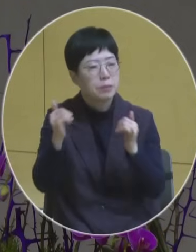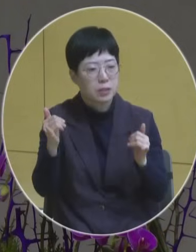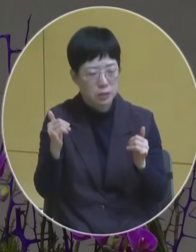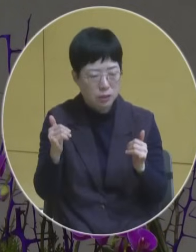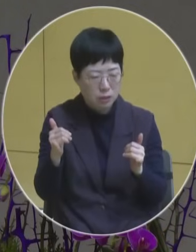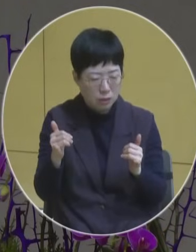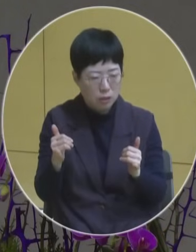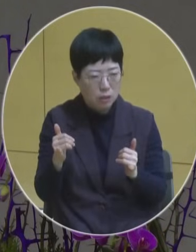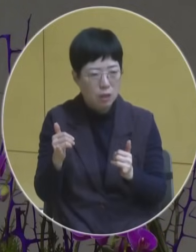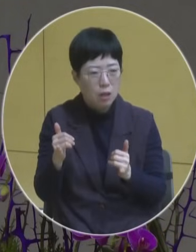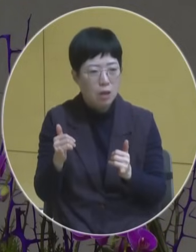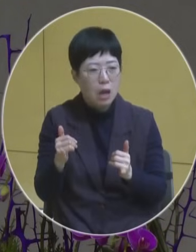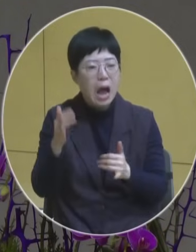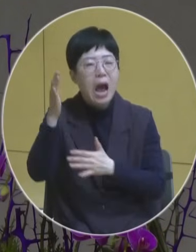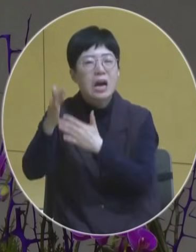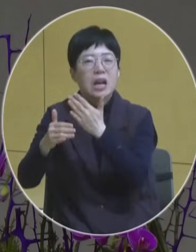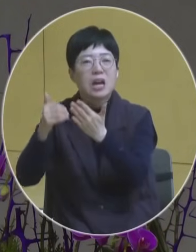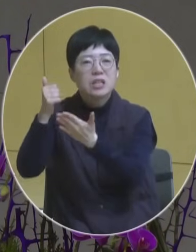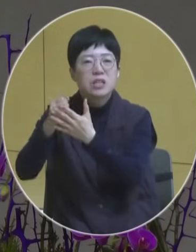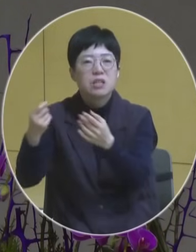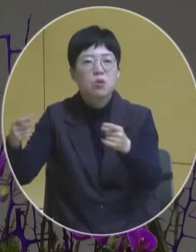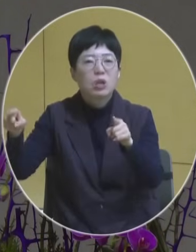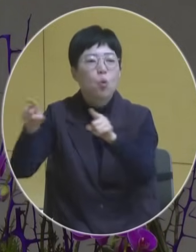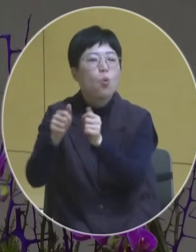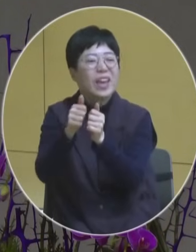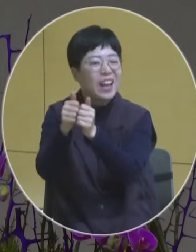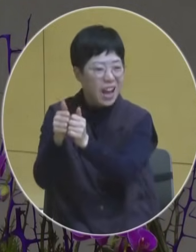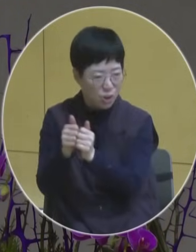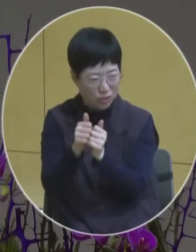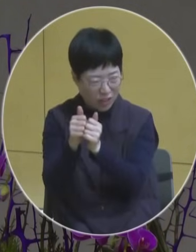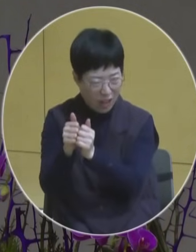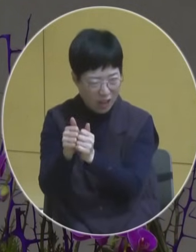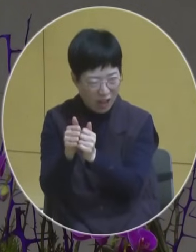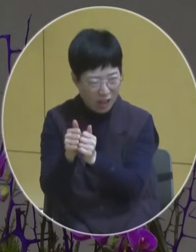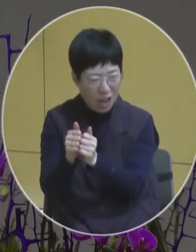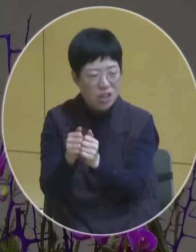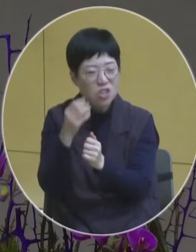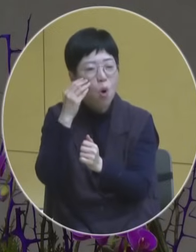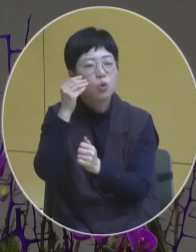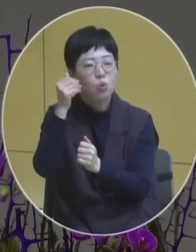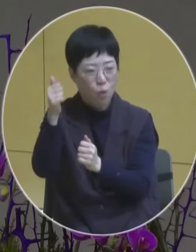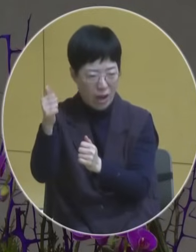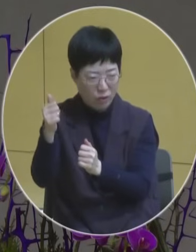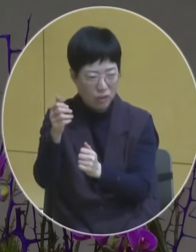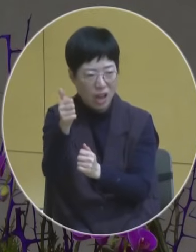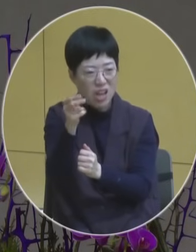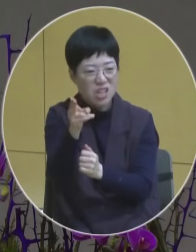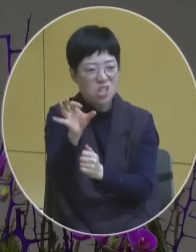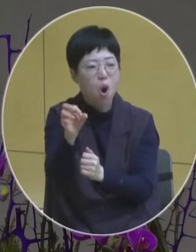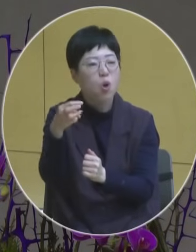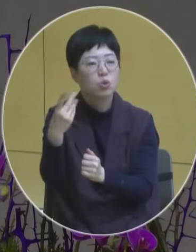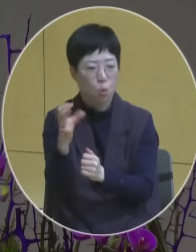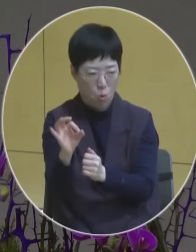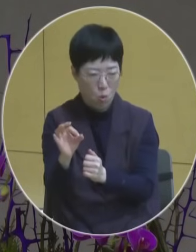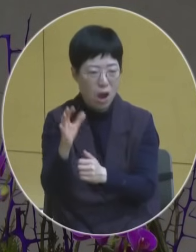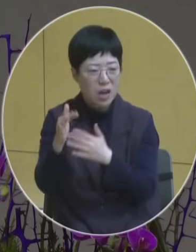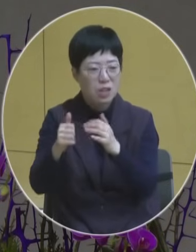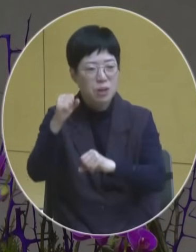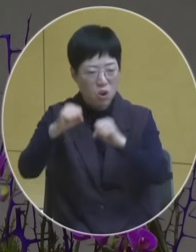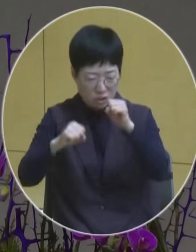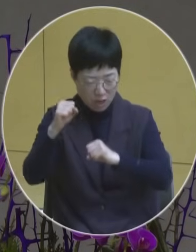하나님과 동행하였다. 그리고 그 삶은 형통하였다. 하나님께서 그를 통해서 하나님